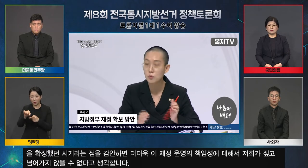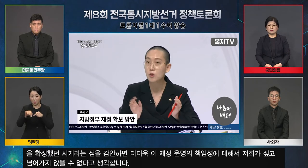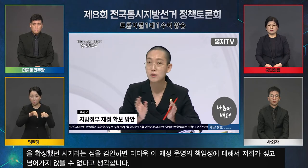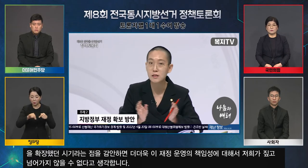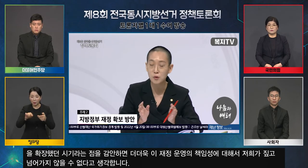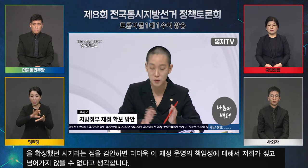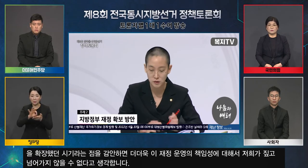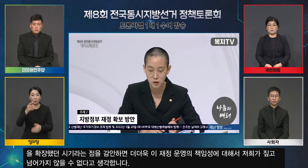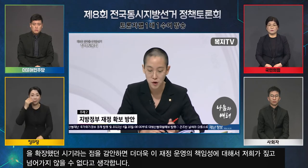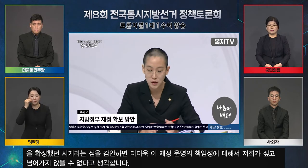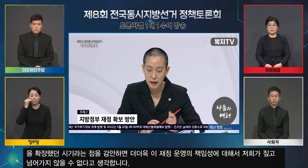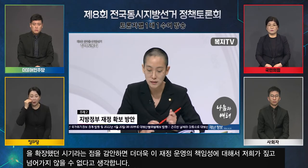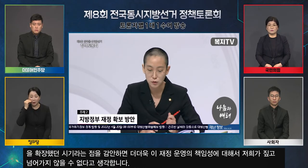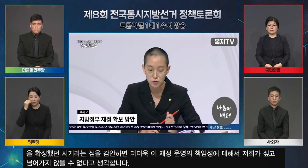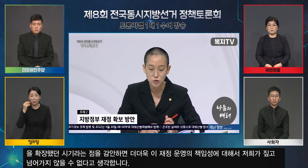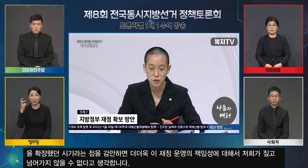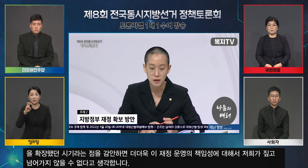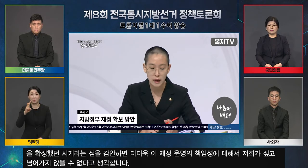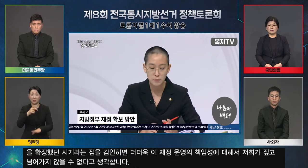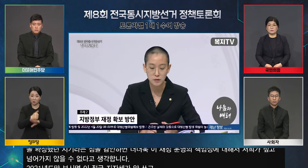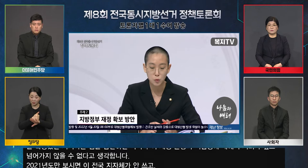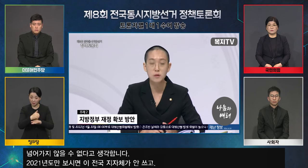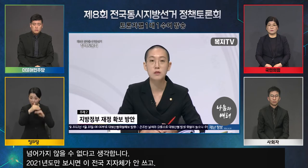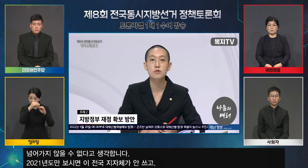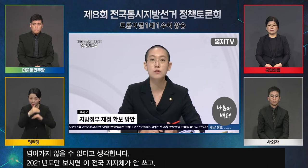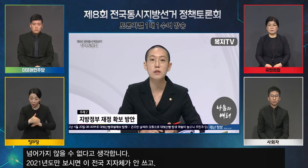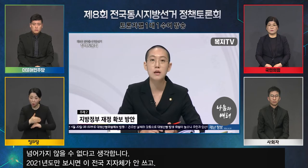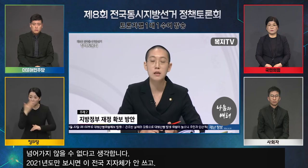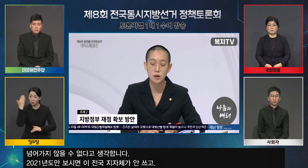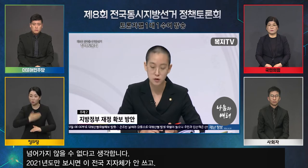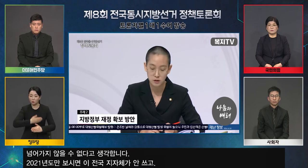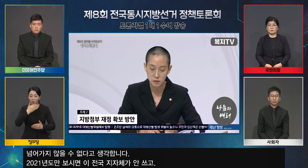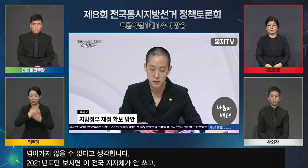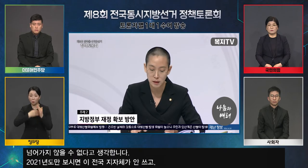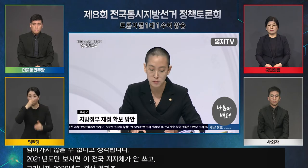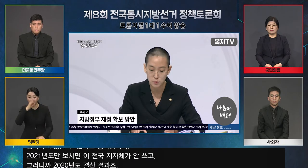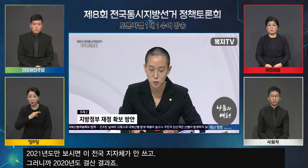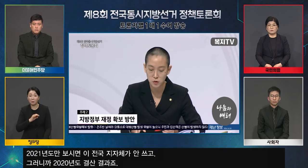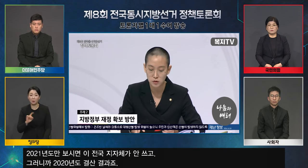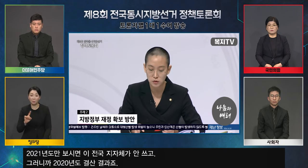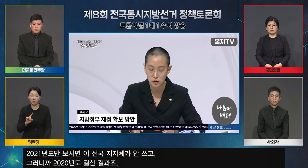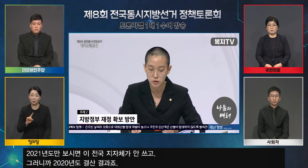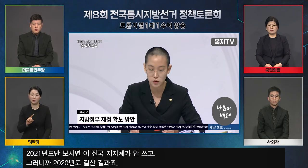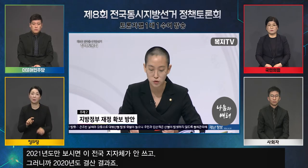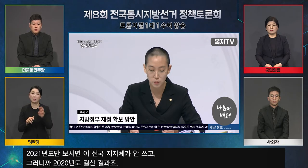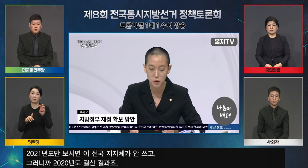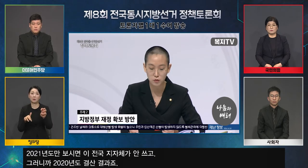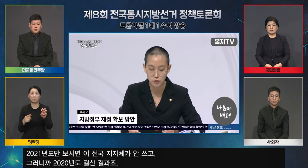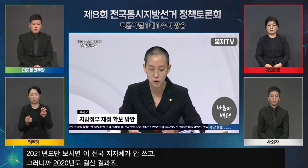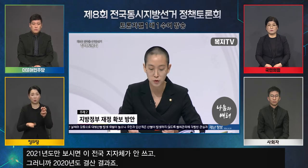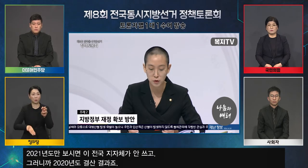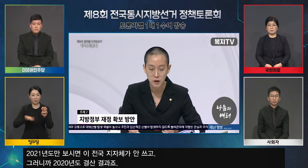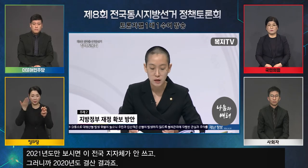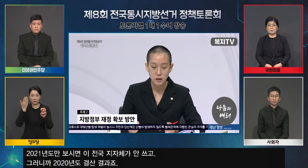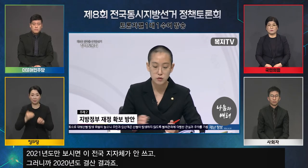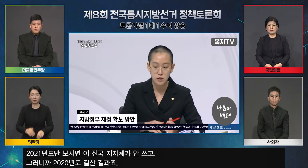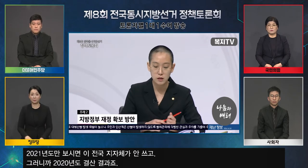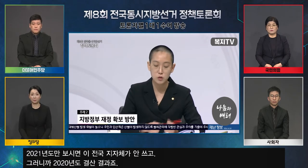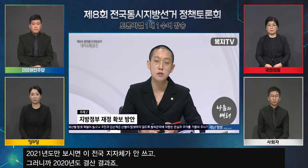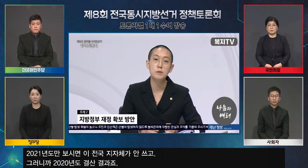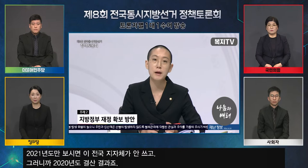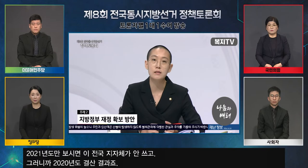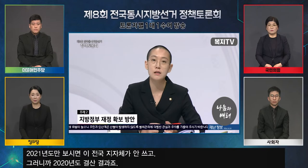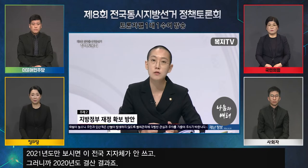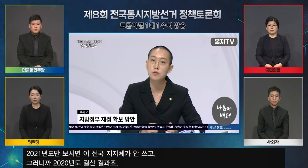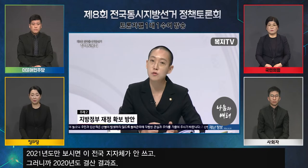2020년도 결산 결과죠. 안 쓰고 순수하게 남은 돈인 이 순세계인여금이 30조 원을 훌쩍 넘겼고요. 이